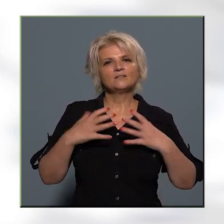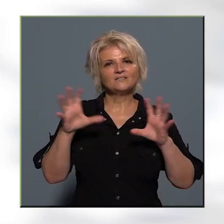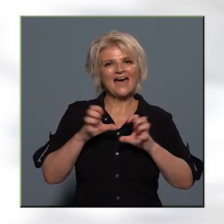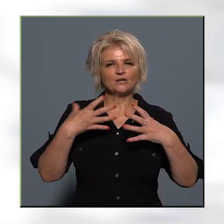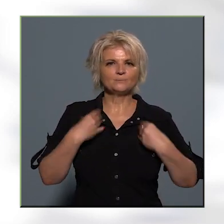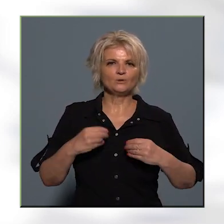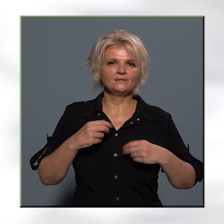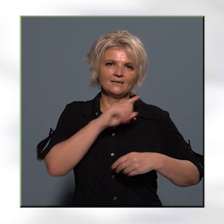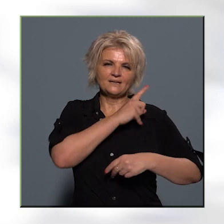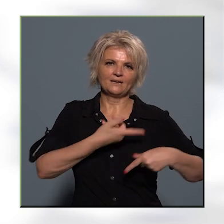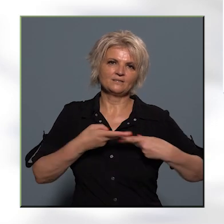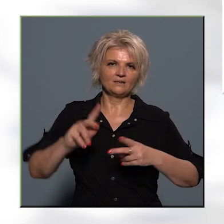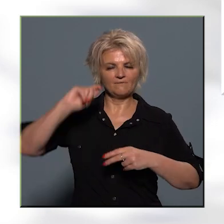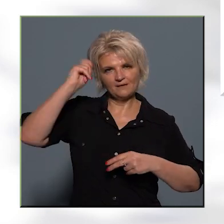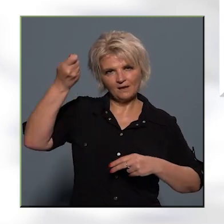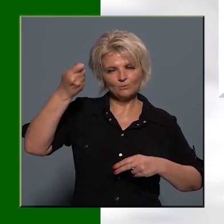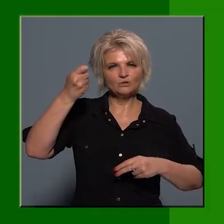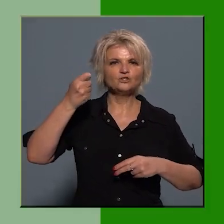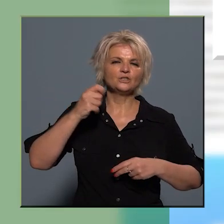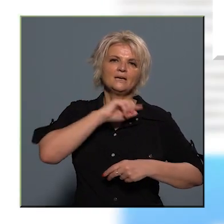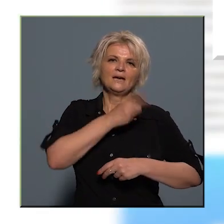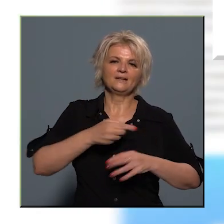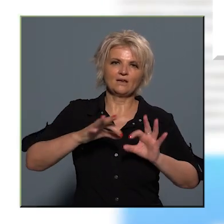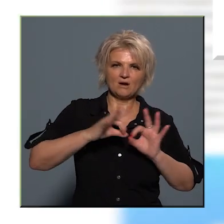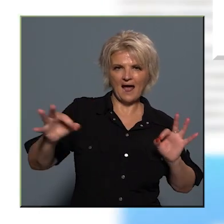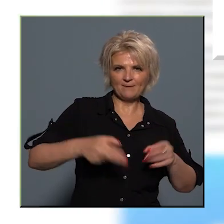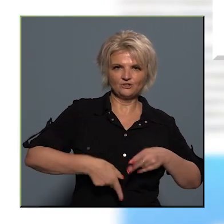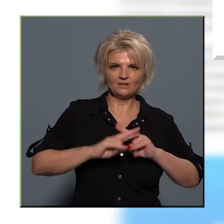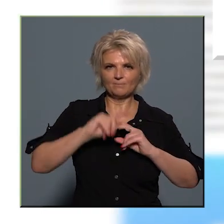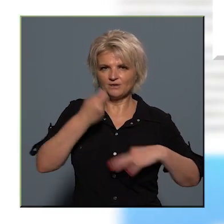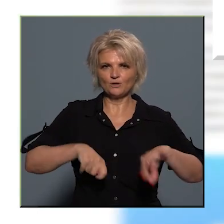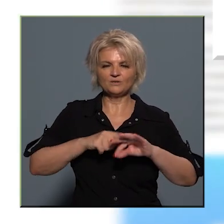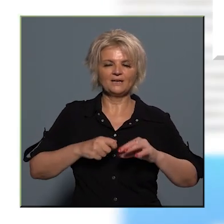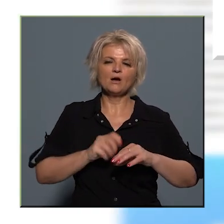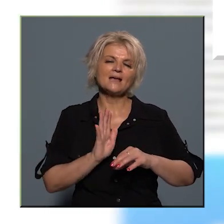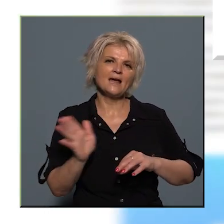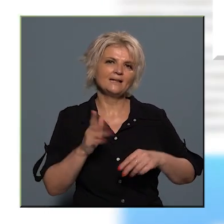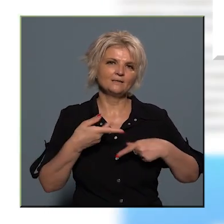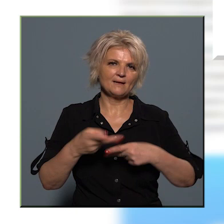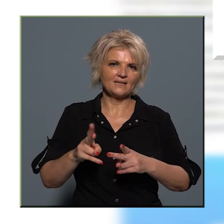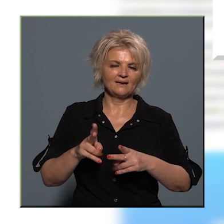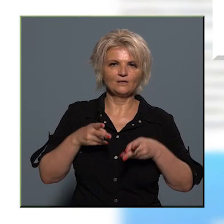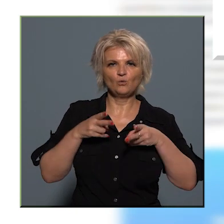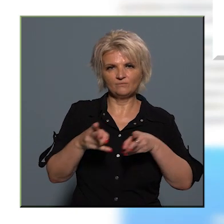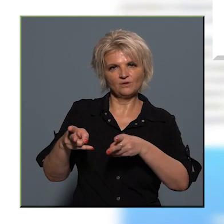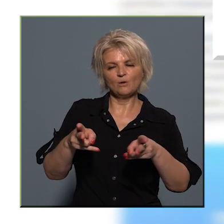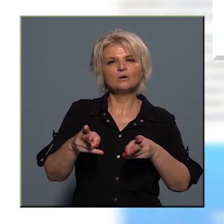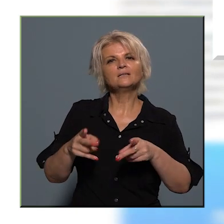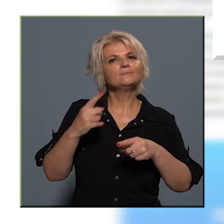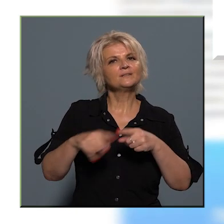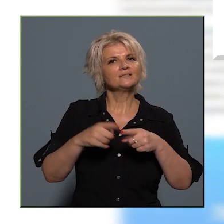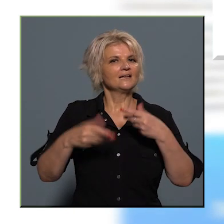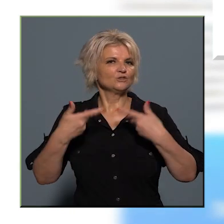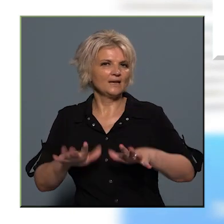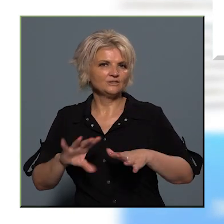a villamosenergia kábelek segítségével. Magyarország. A keleti irányú beszállítási útvonalak részleges